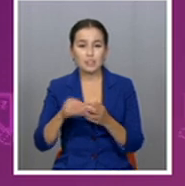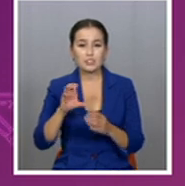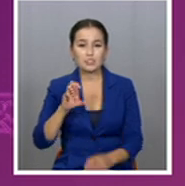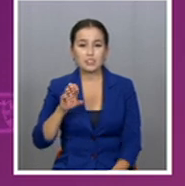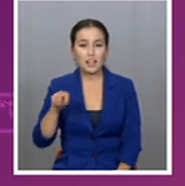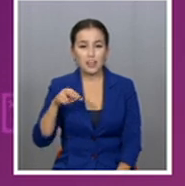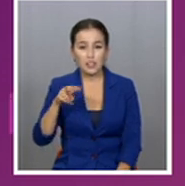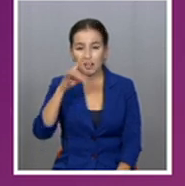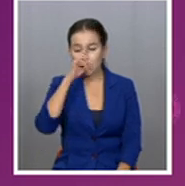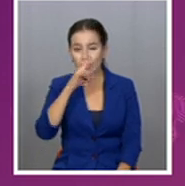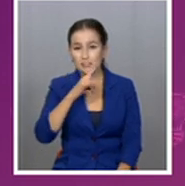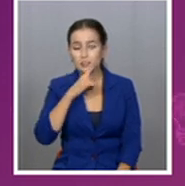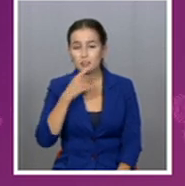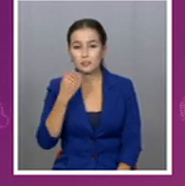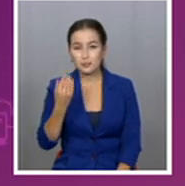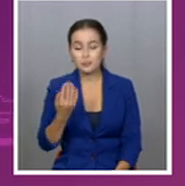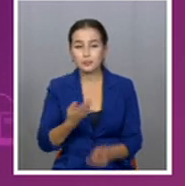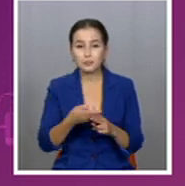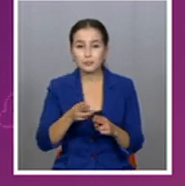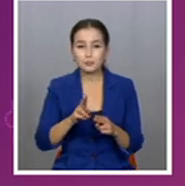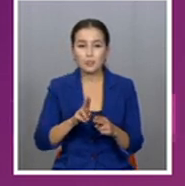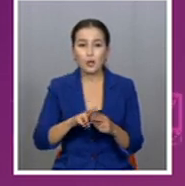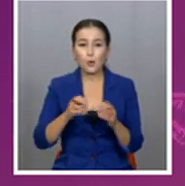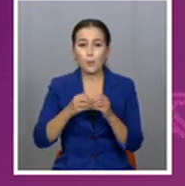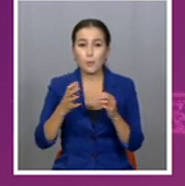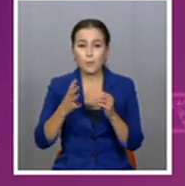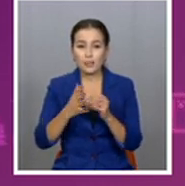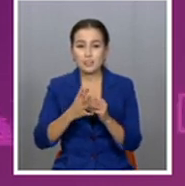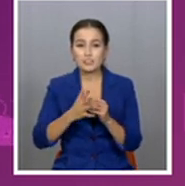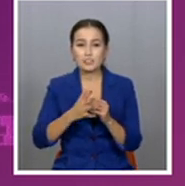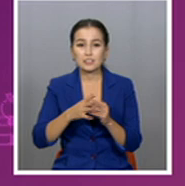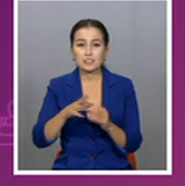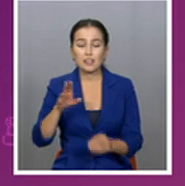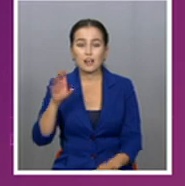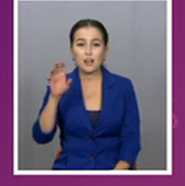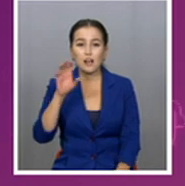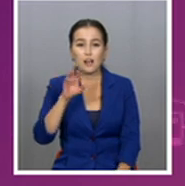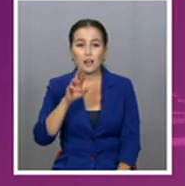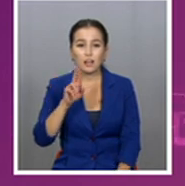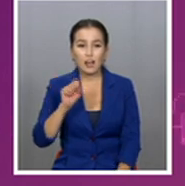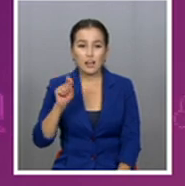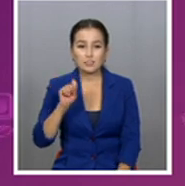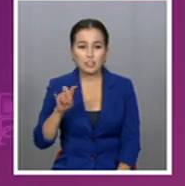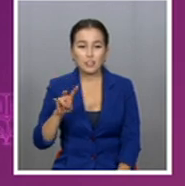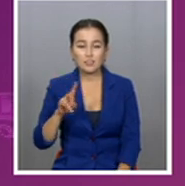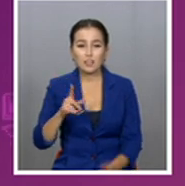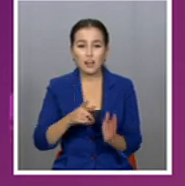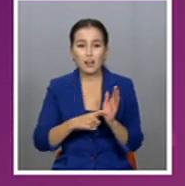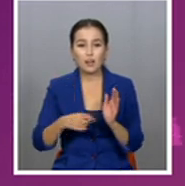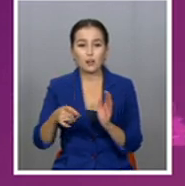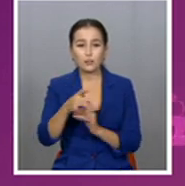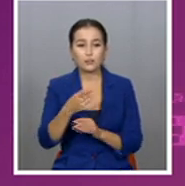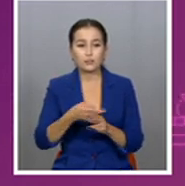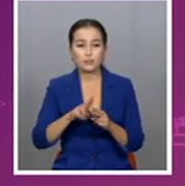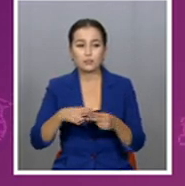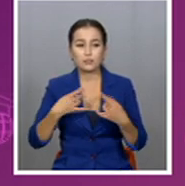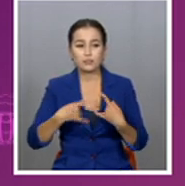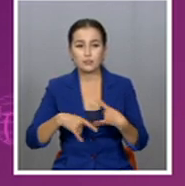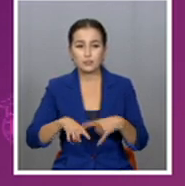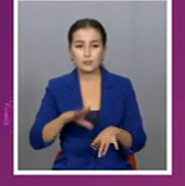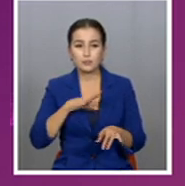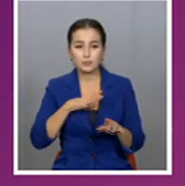1894 жылы 15 қазанда Қарағанды облысы Жаңарқа ауданында туған. Әуелі